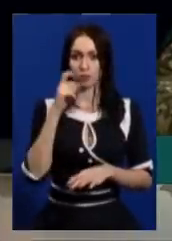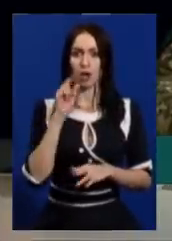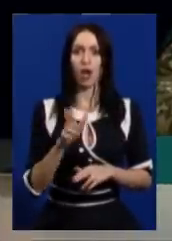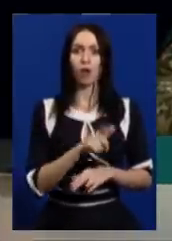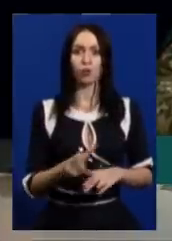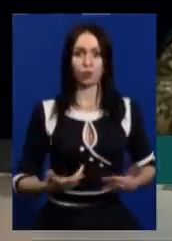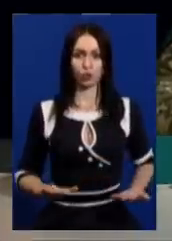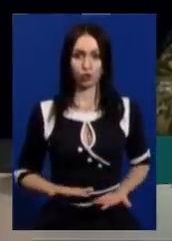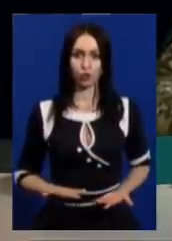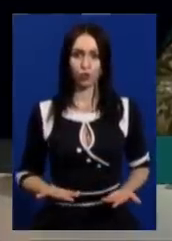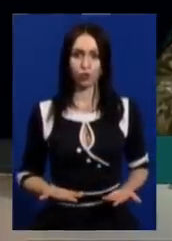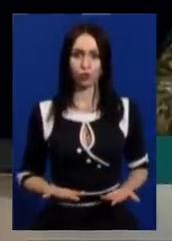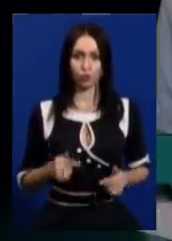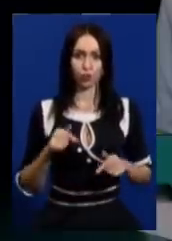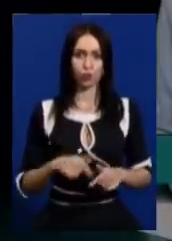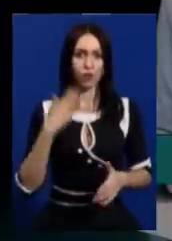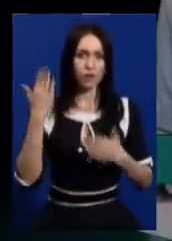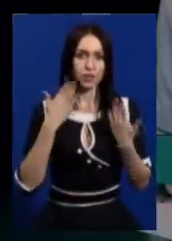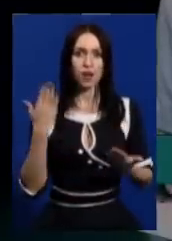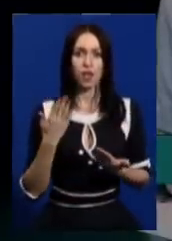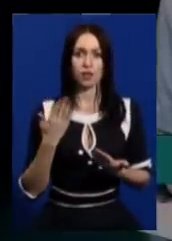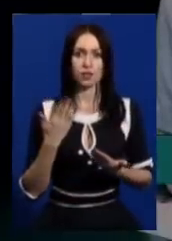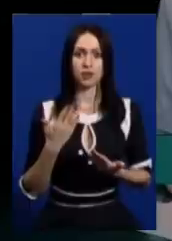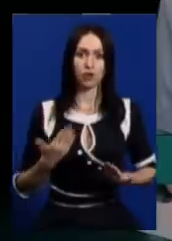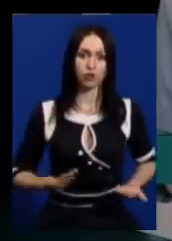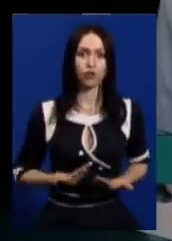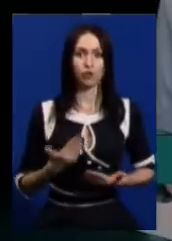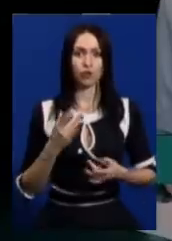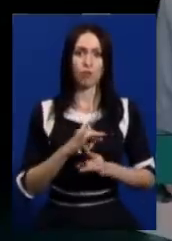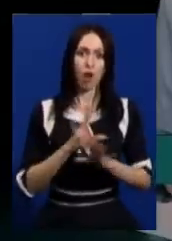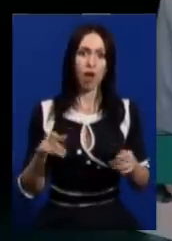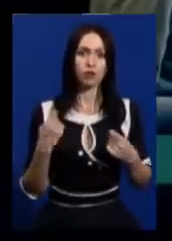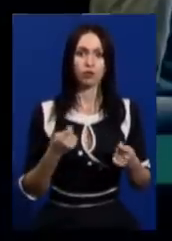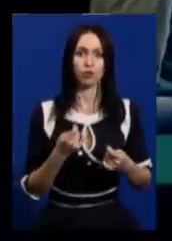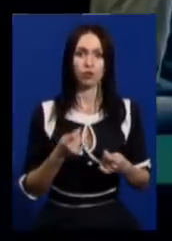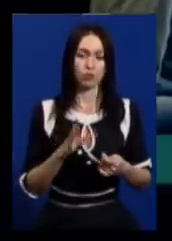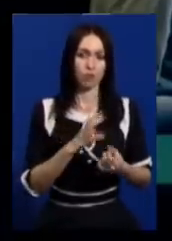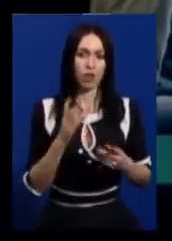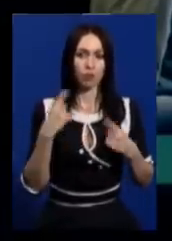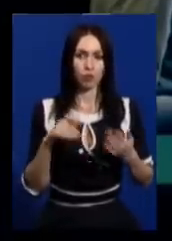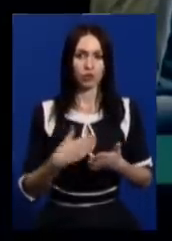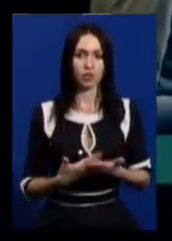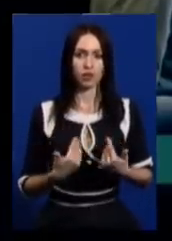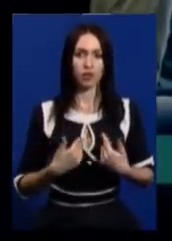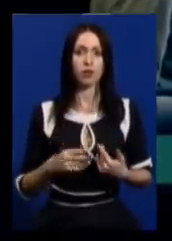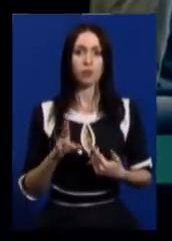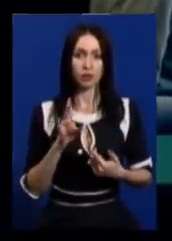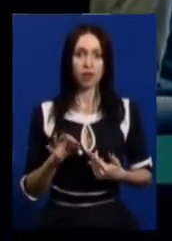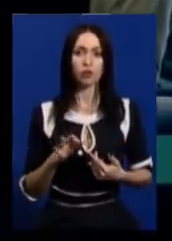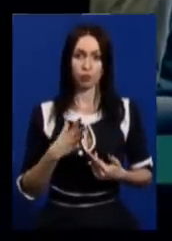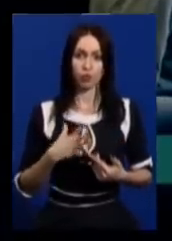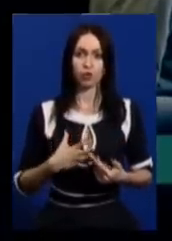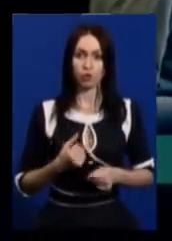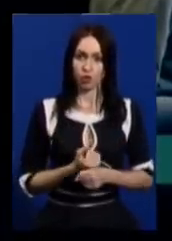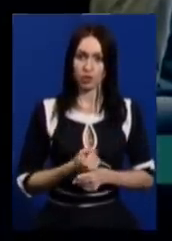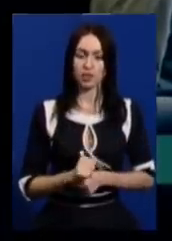живут. Тут. Веселятся, да, живут там, празднуют и все остальное. Было дико. Ну, пришлось заставить